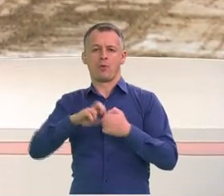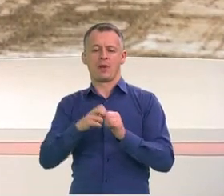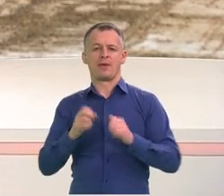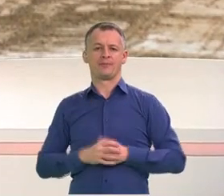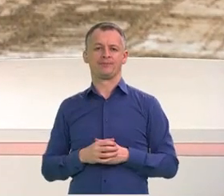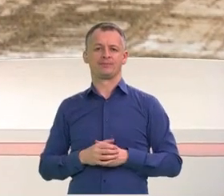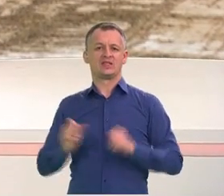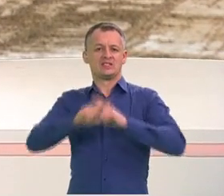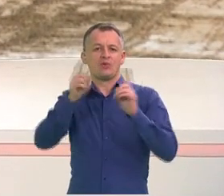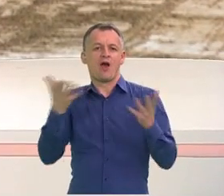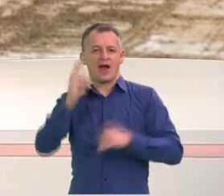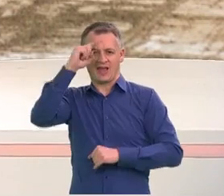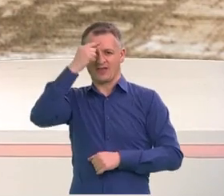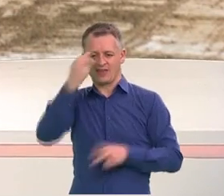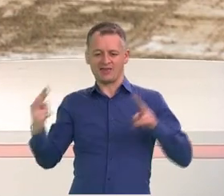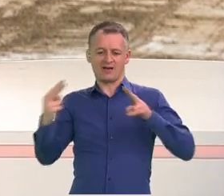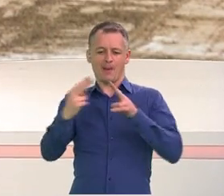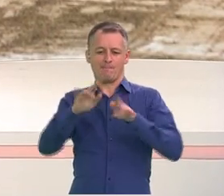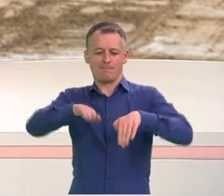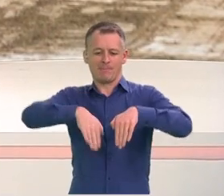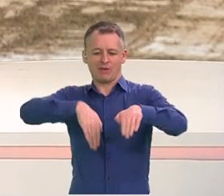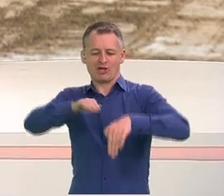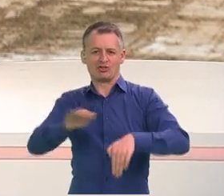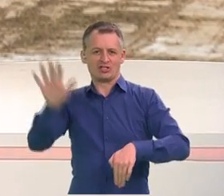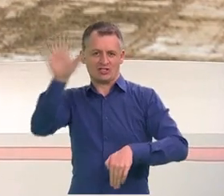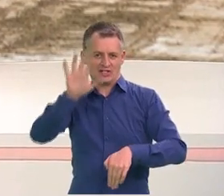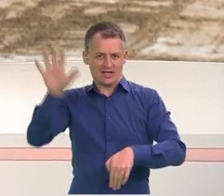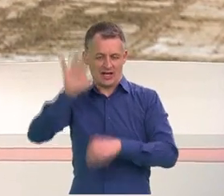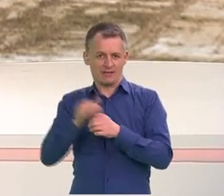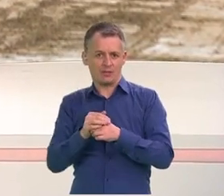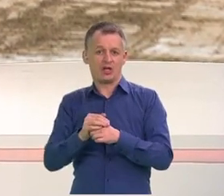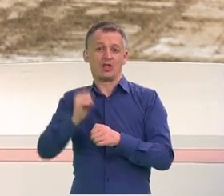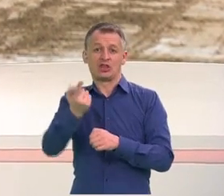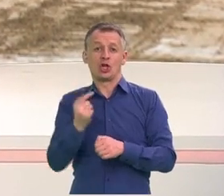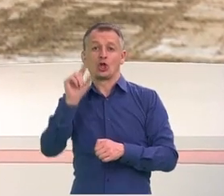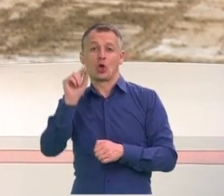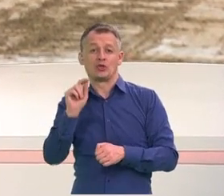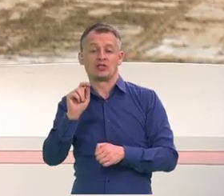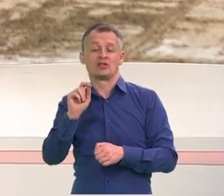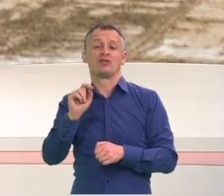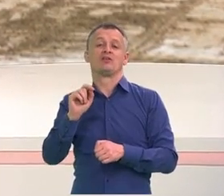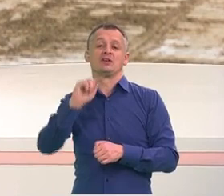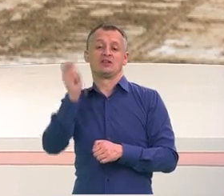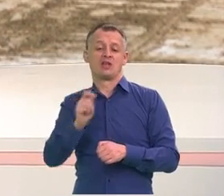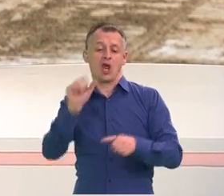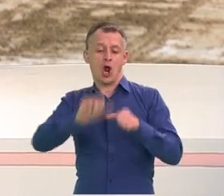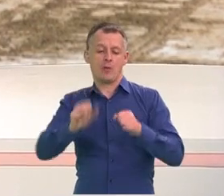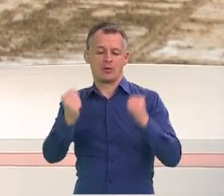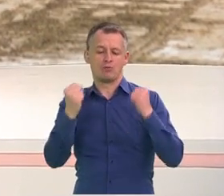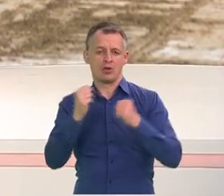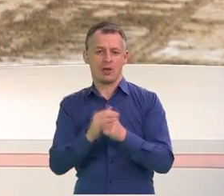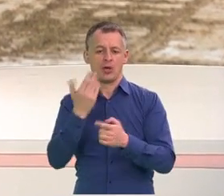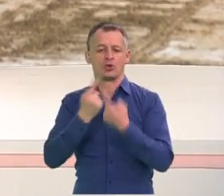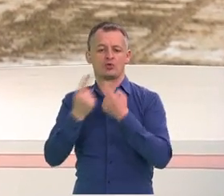În ziua în care în India se reunesc miniștrii de externe din cele mai puternice 20 de economii ale planetei pentru a dezbate conflictul din